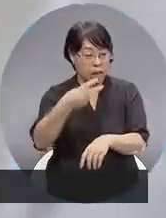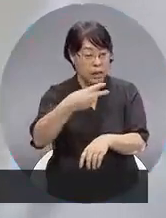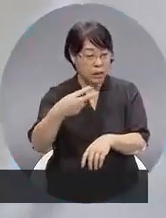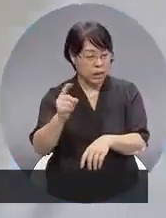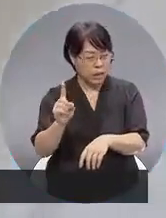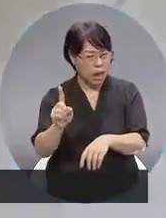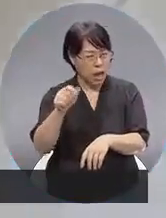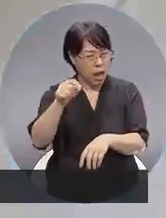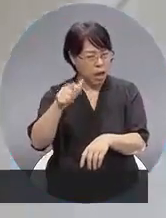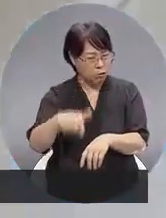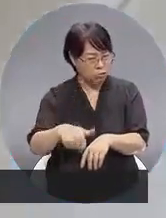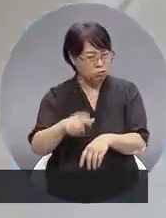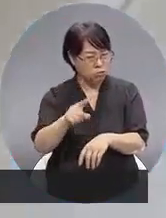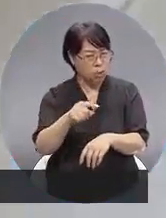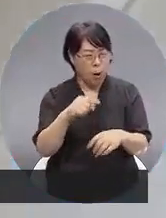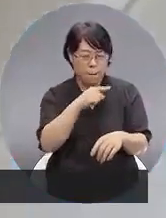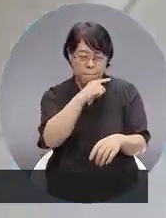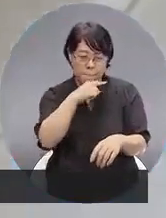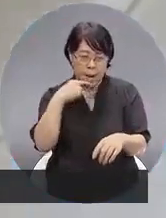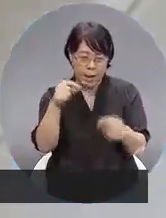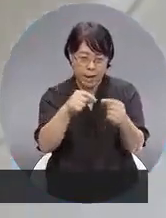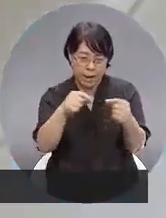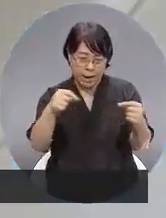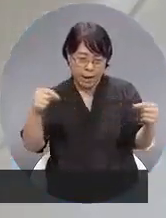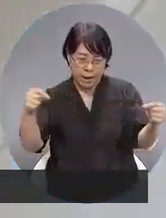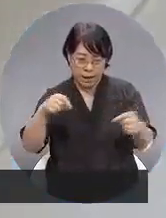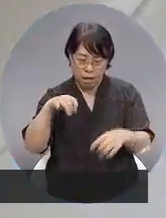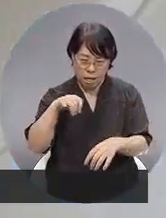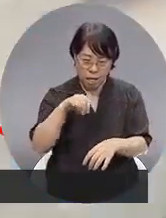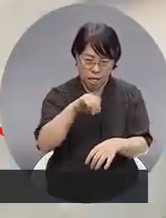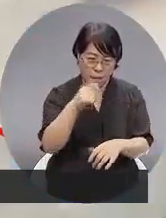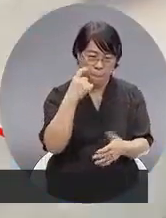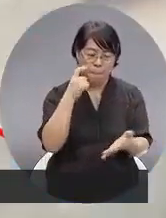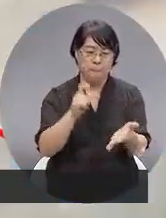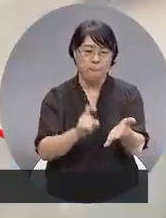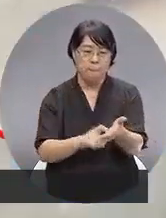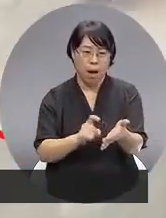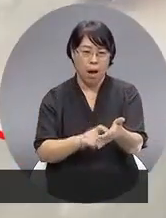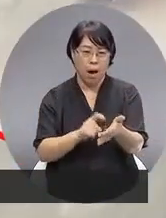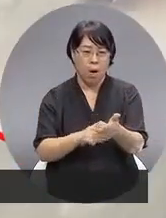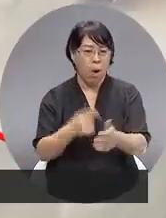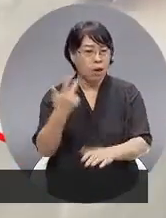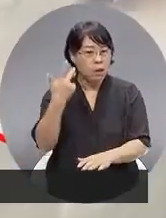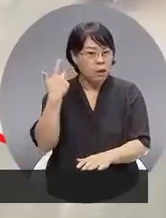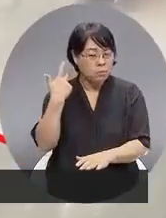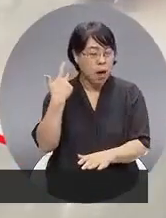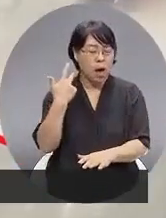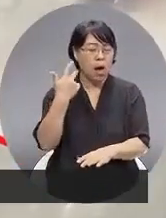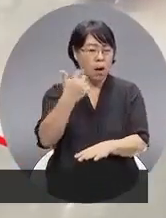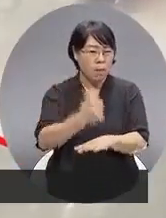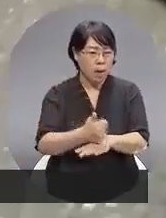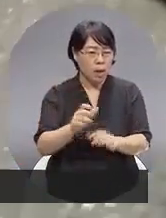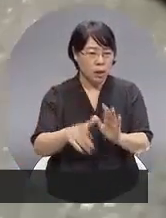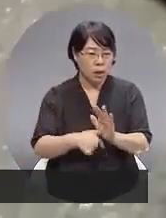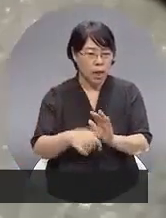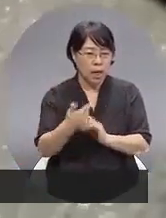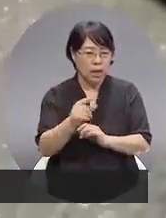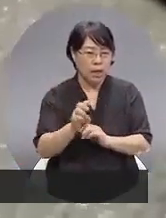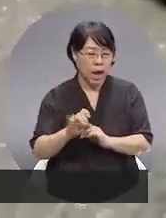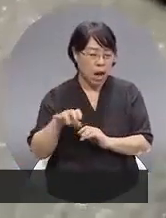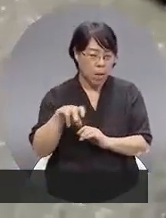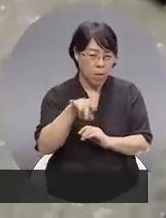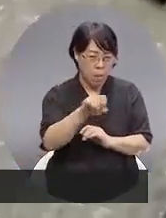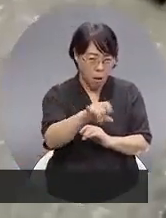빨갛고 가느다란 살아있는 생물이 물속에서 발견됐습니다. 하루 앞선 지난 주말에는 날벌레 수십 마리의